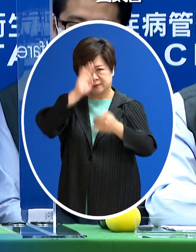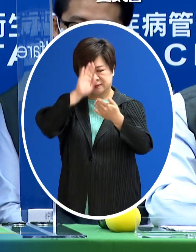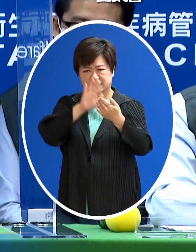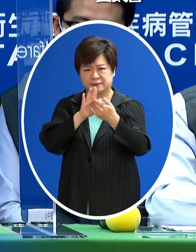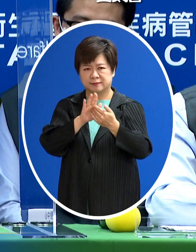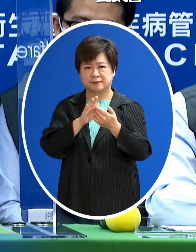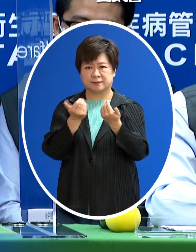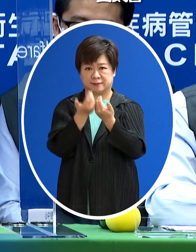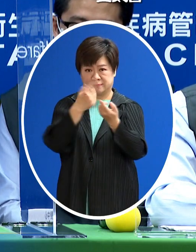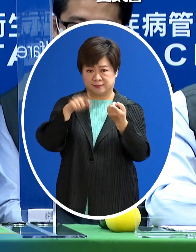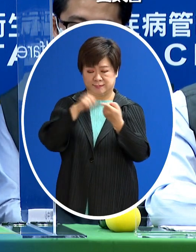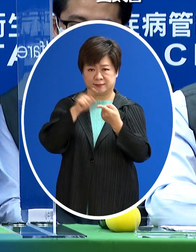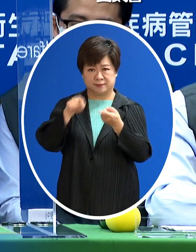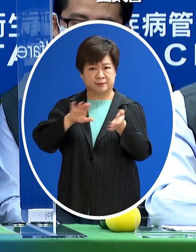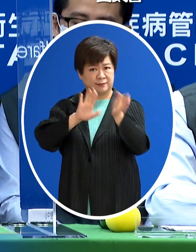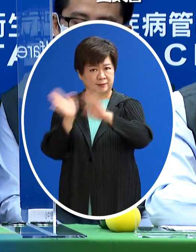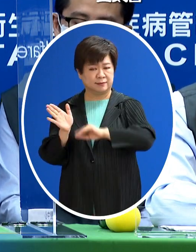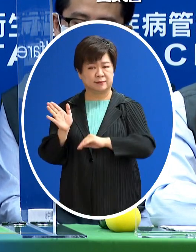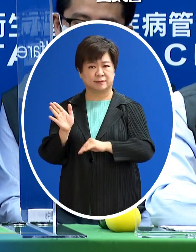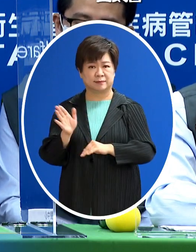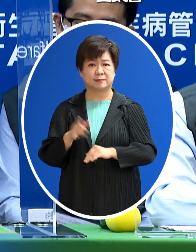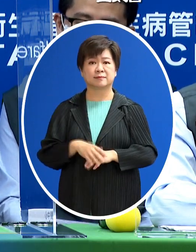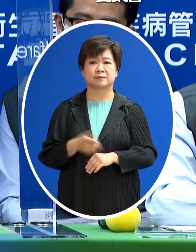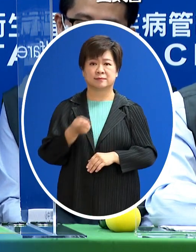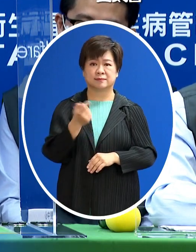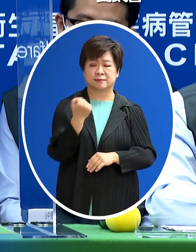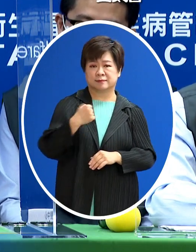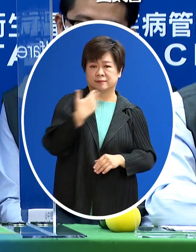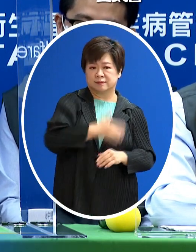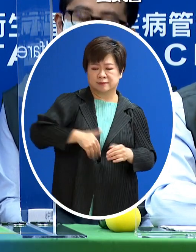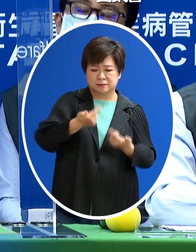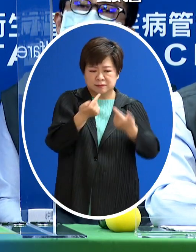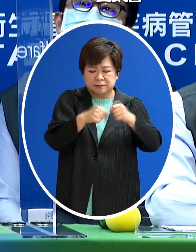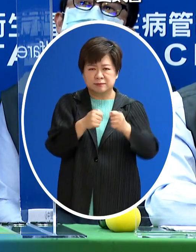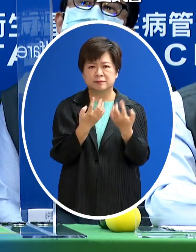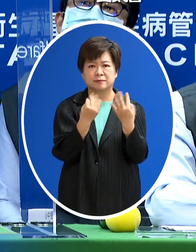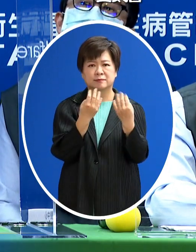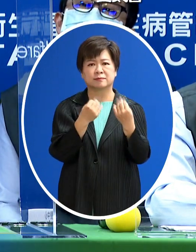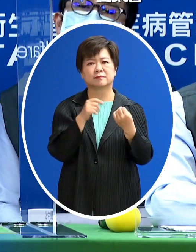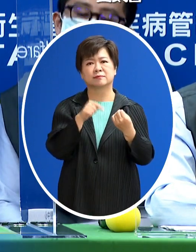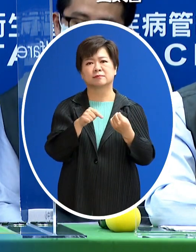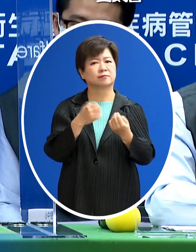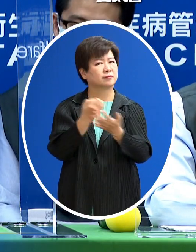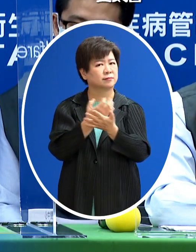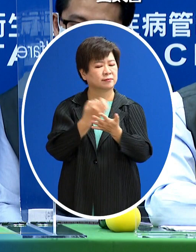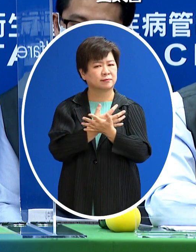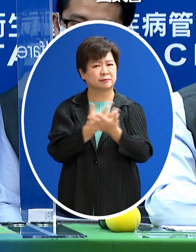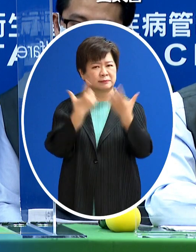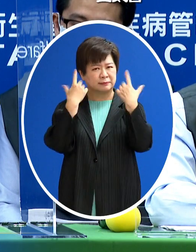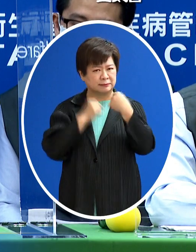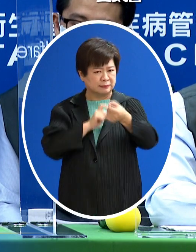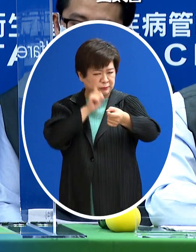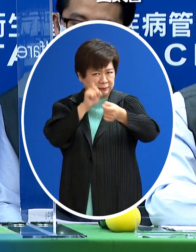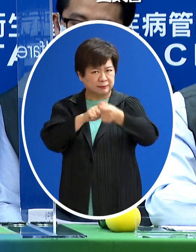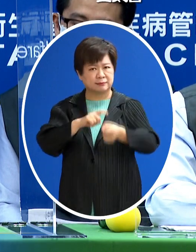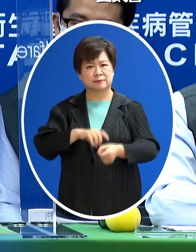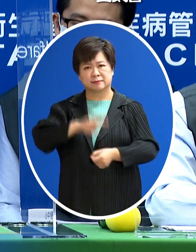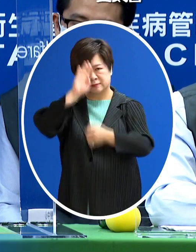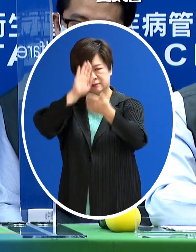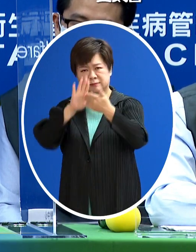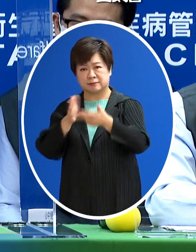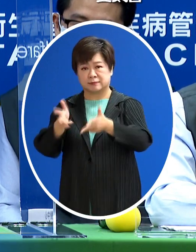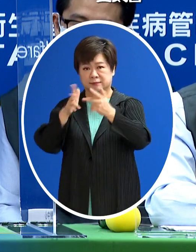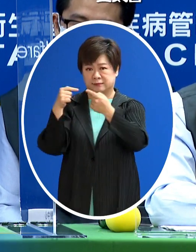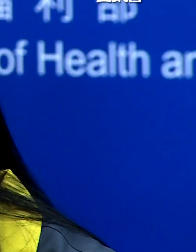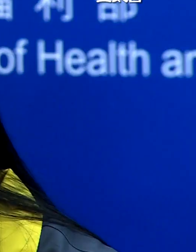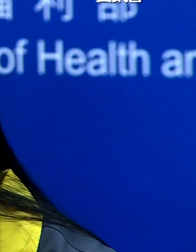势，但另外一个综合抗体数据显示未能达到锁定疫苗免疫桥接不劣